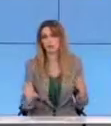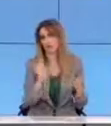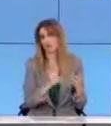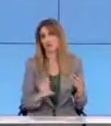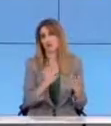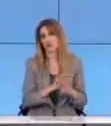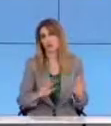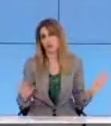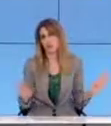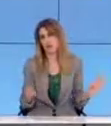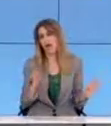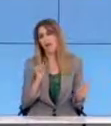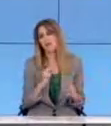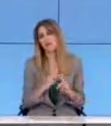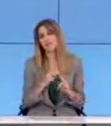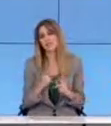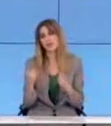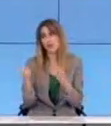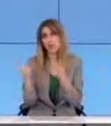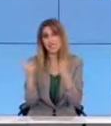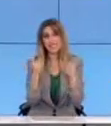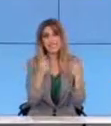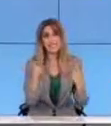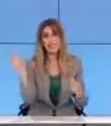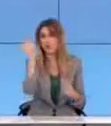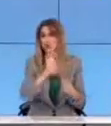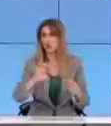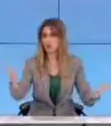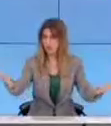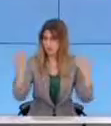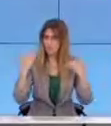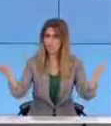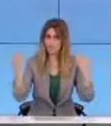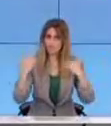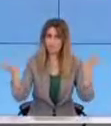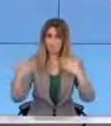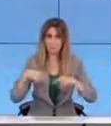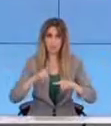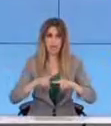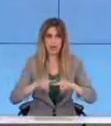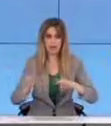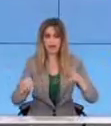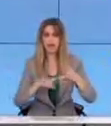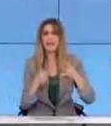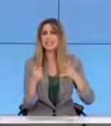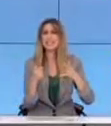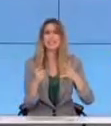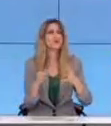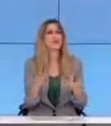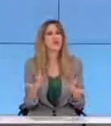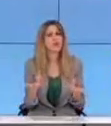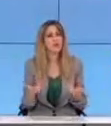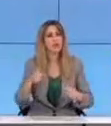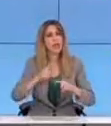των επισκεπτών να έρθουν στη χώρα μας. Και αναφέρομαι στο φυσικό πλούτο της χώρας και στην ανάγκη